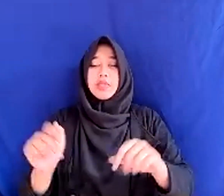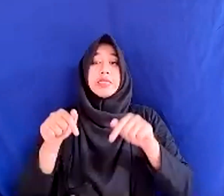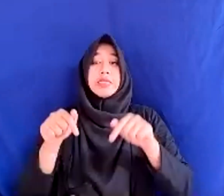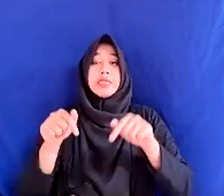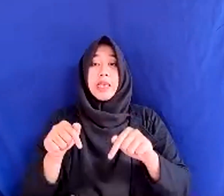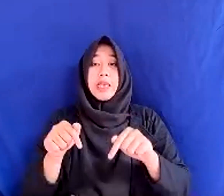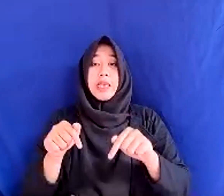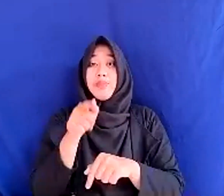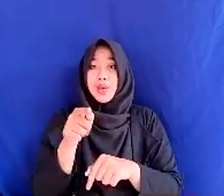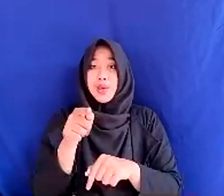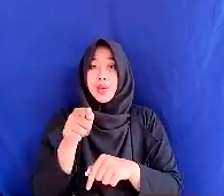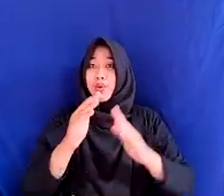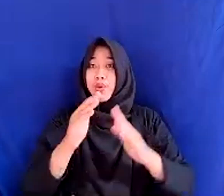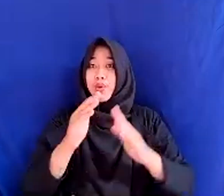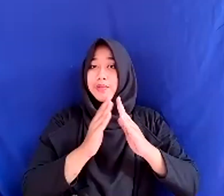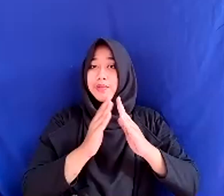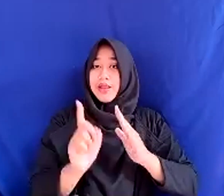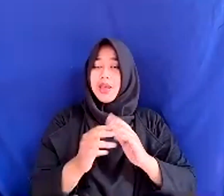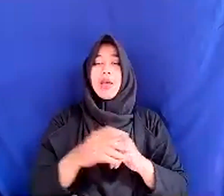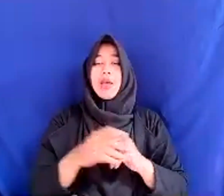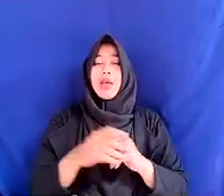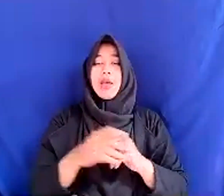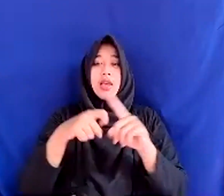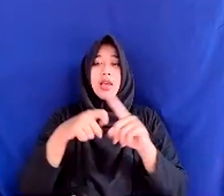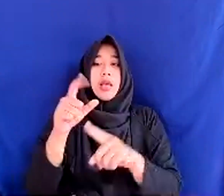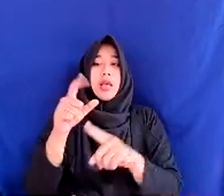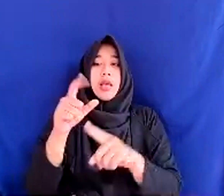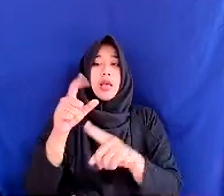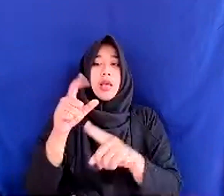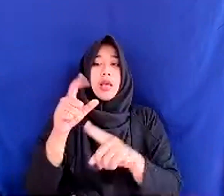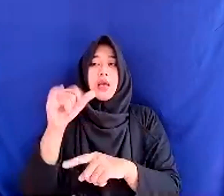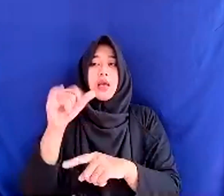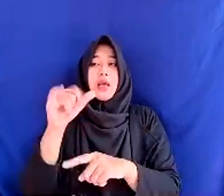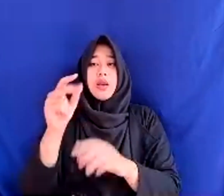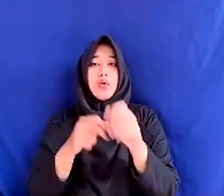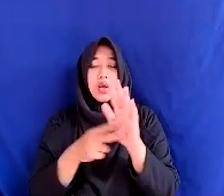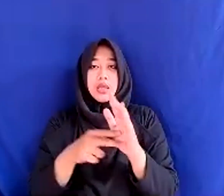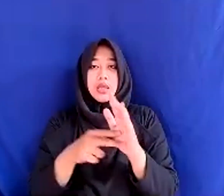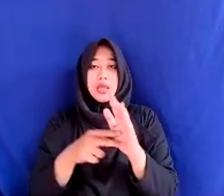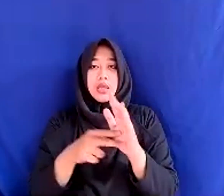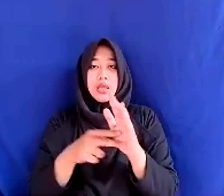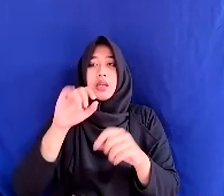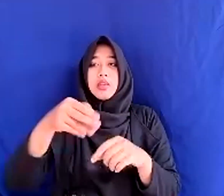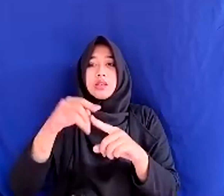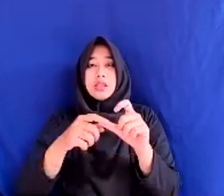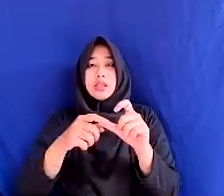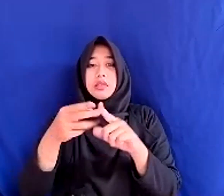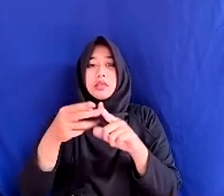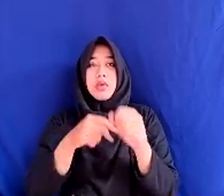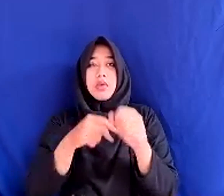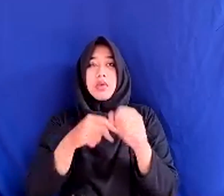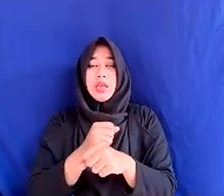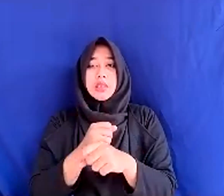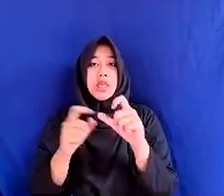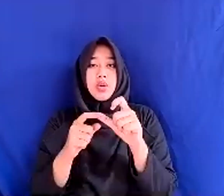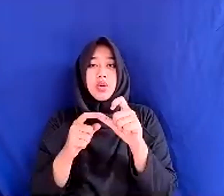di Klirungan Jetis Baran, Sardono Harjo, Ngaglik, Sleman, Yogyakarta. Jadi sama Bu, kita